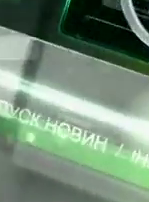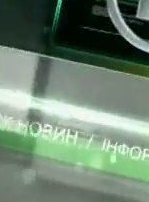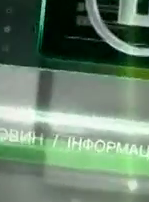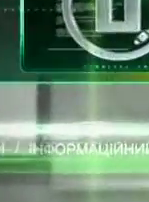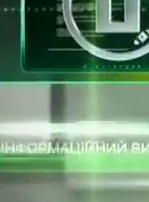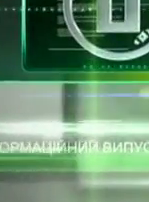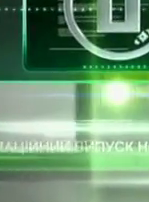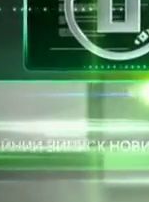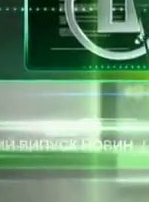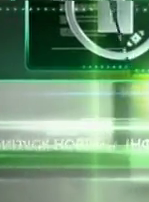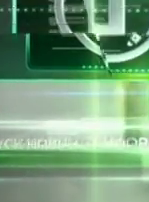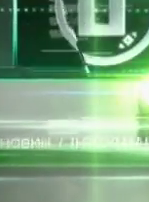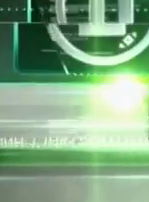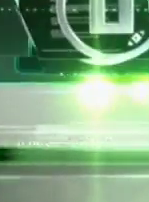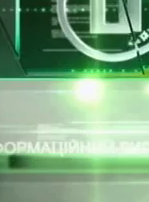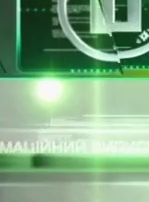Музика